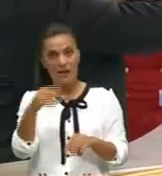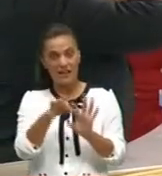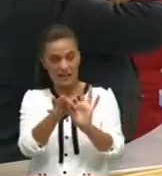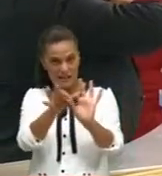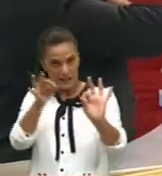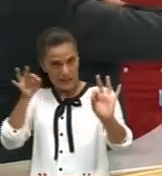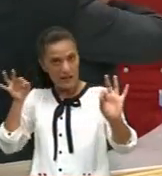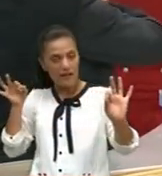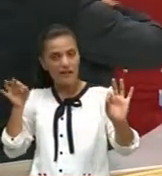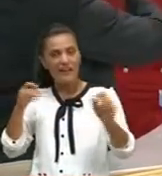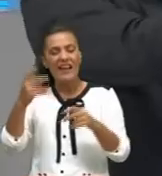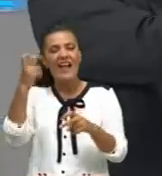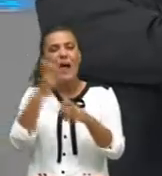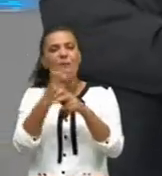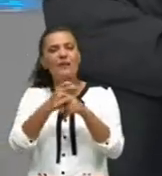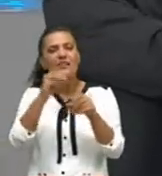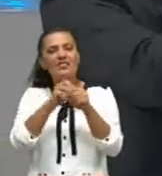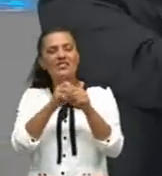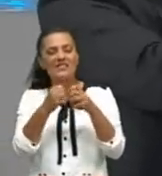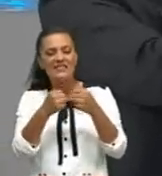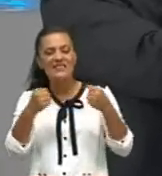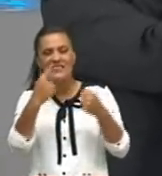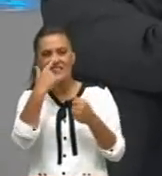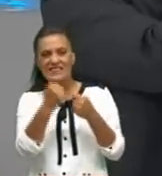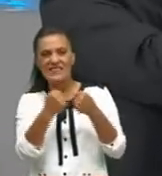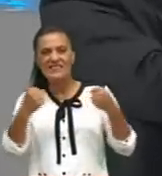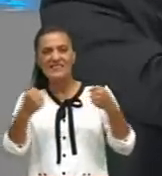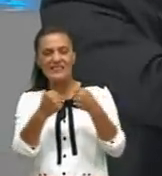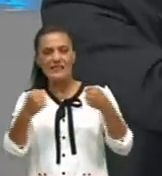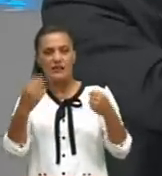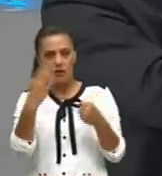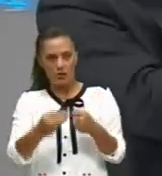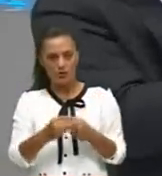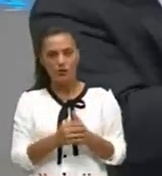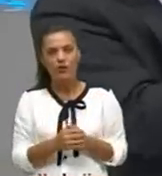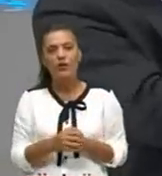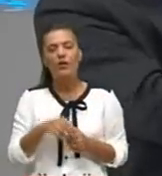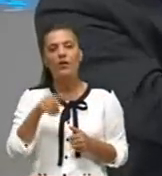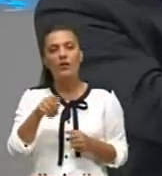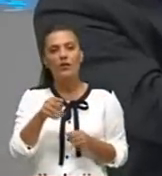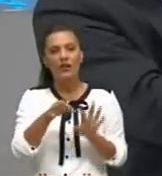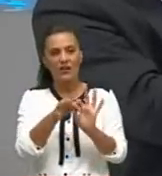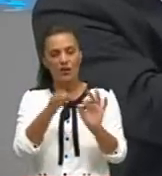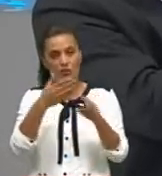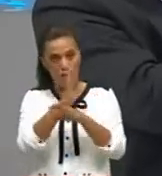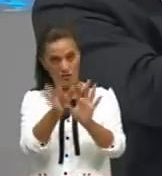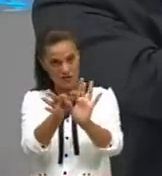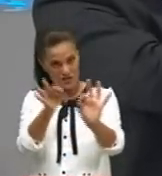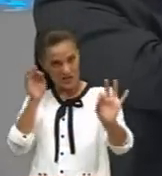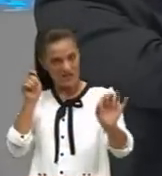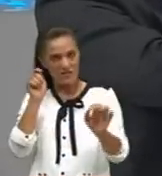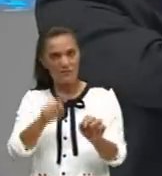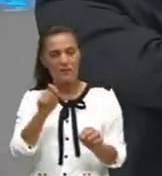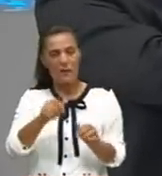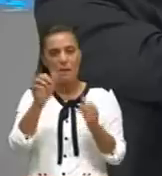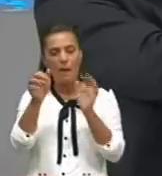bu kemik kemik kasılıyor. Bunlar geriliyor. Doğru çekiş yapalım isterseniz. Şu hı.